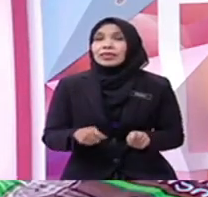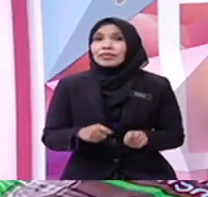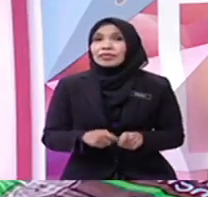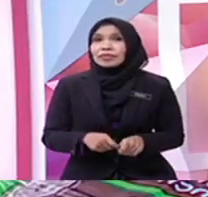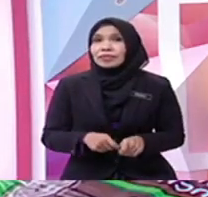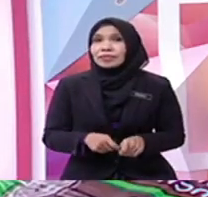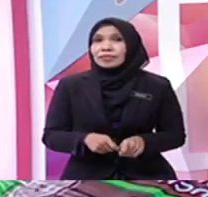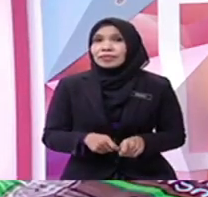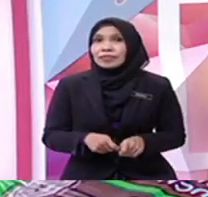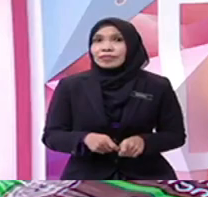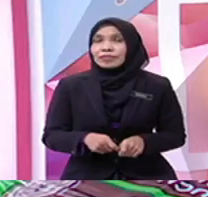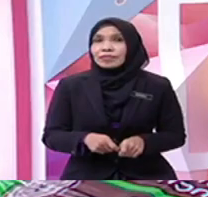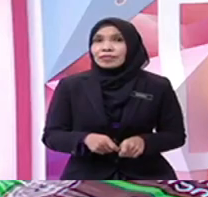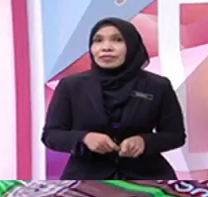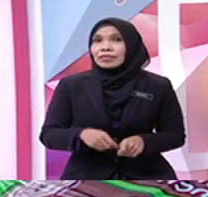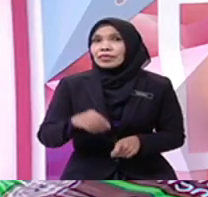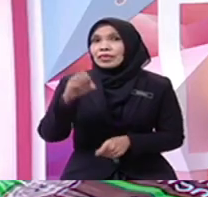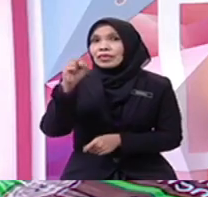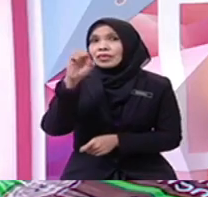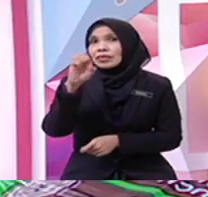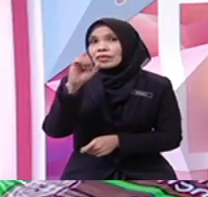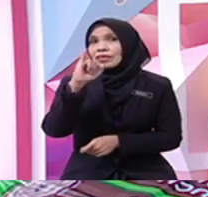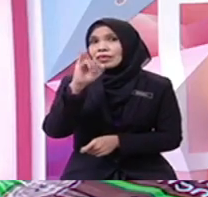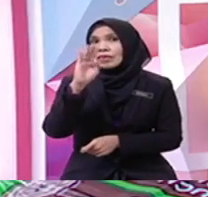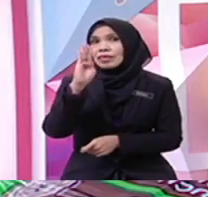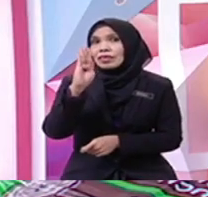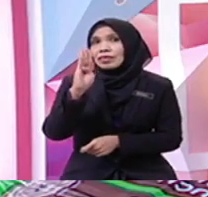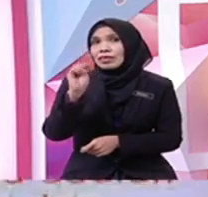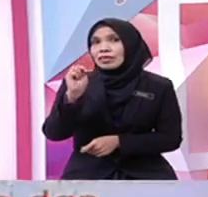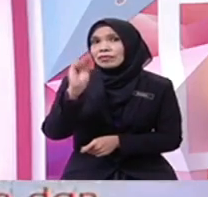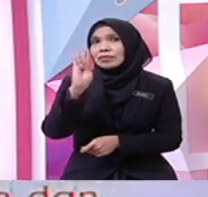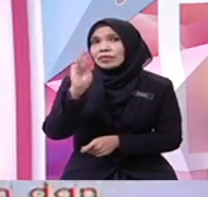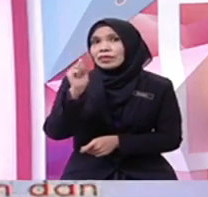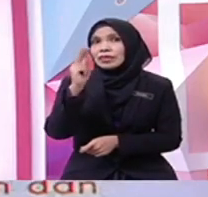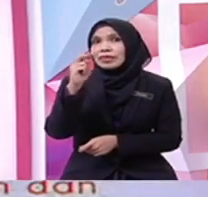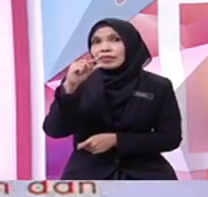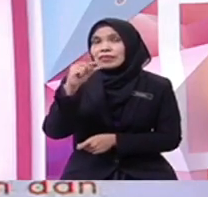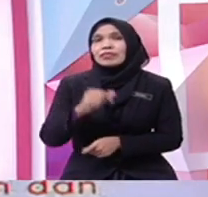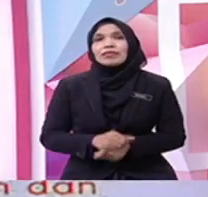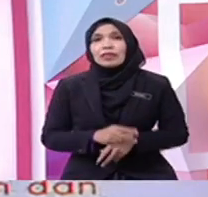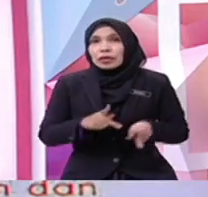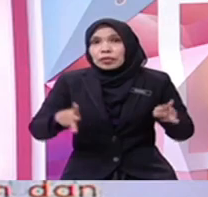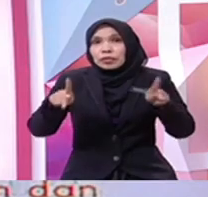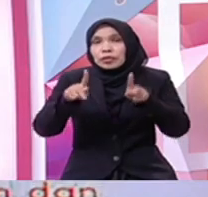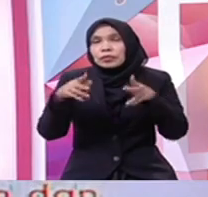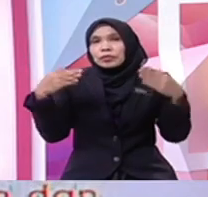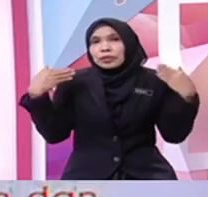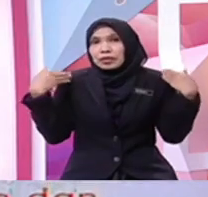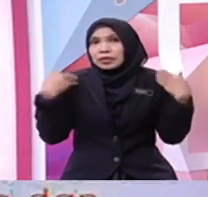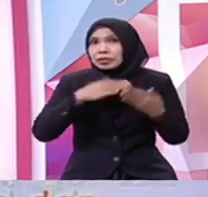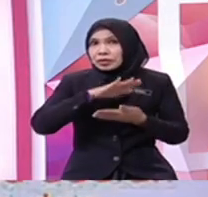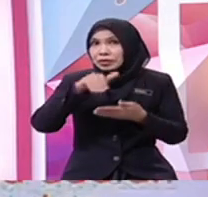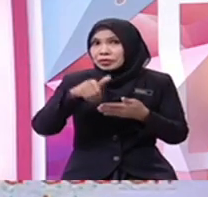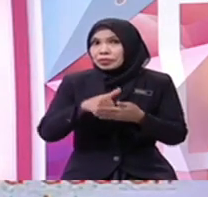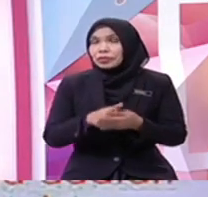pemakan yang kita mestilah seimbang Eh ini kita kata seimbang masuknya perlu ada semua kelas-kelas